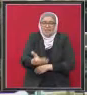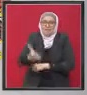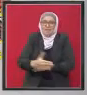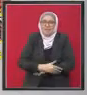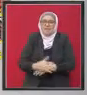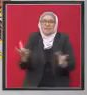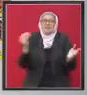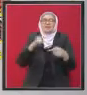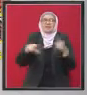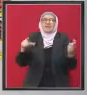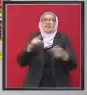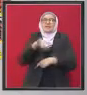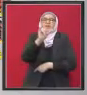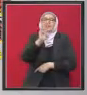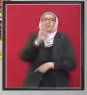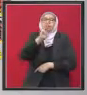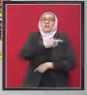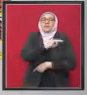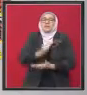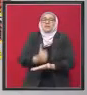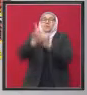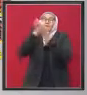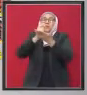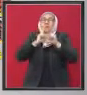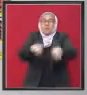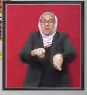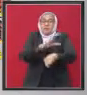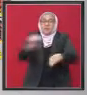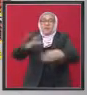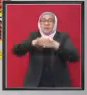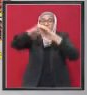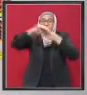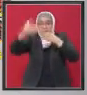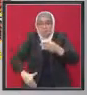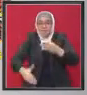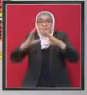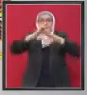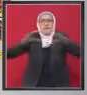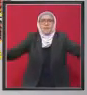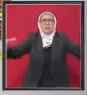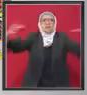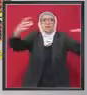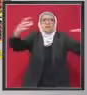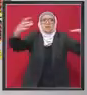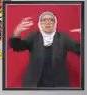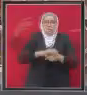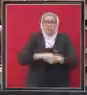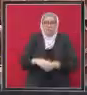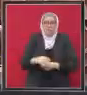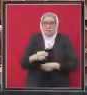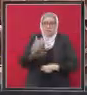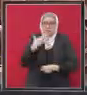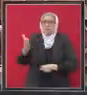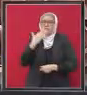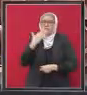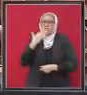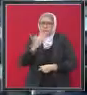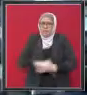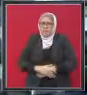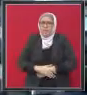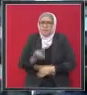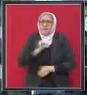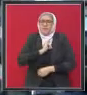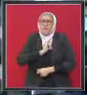Yang Berhormat Menteri, tolong jawab kemudian habiskan pengulungan. Satu daripada mua. Terima kasih. Saya nak